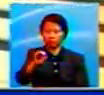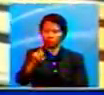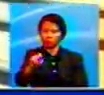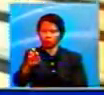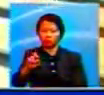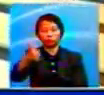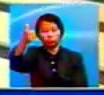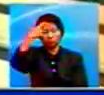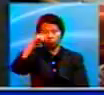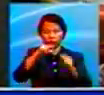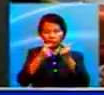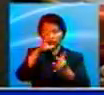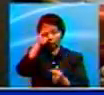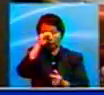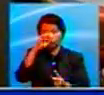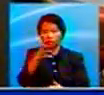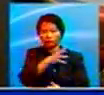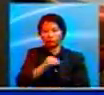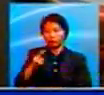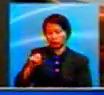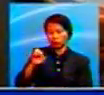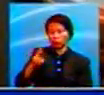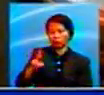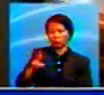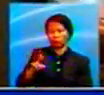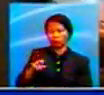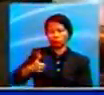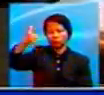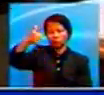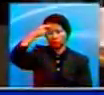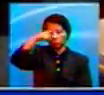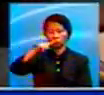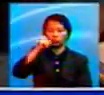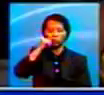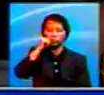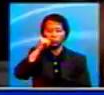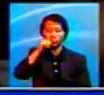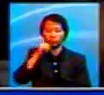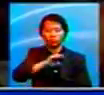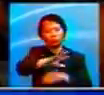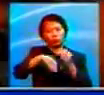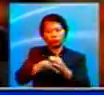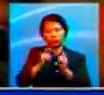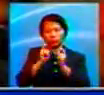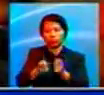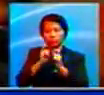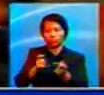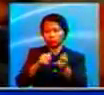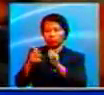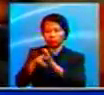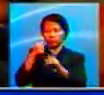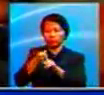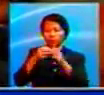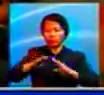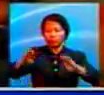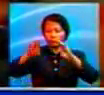Husin, Johan bagi kategori lelaki dan Nur Fadilah Muhammad Zain, Johan bagi kategori wanita. Semua hadiah disampaikan oleh pengarah